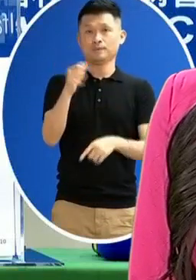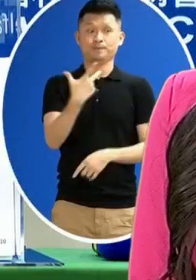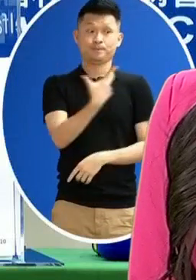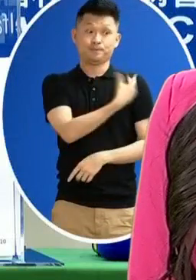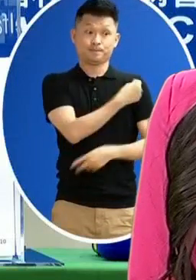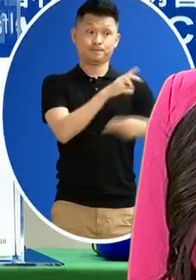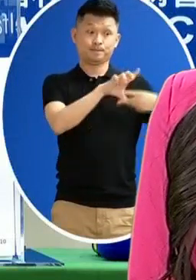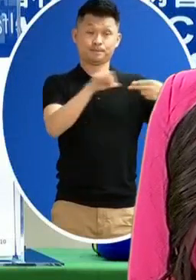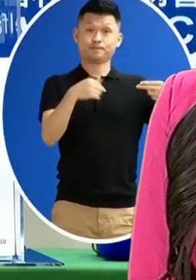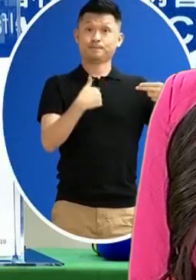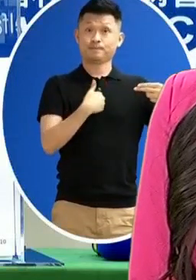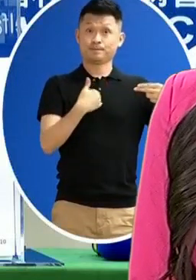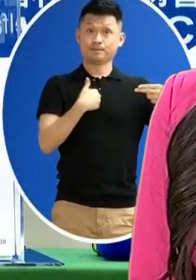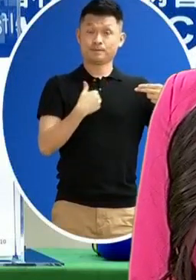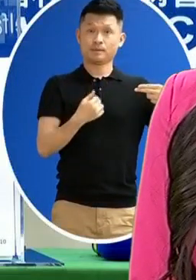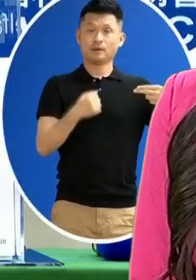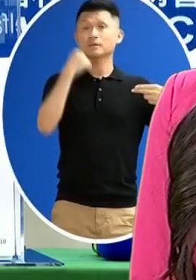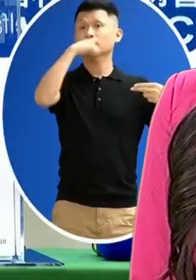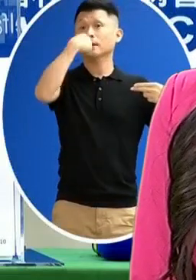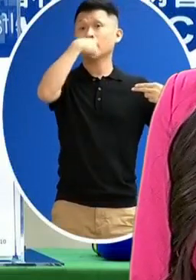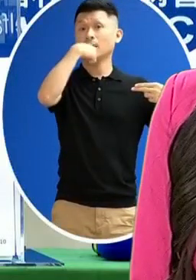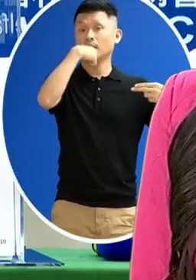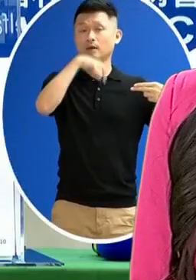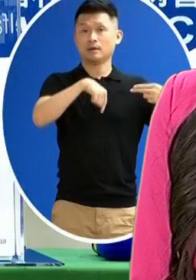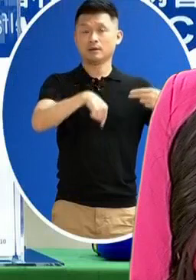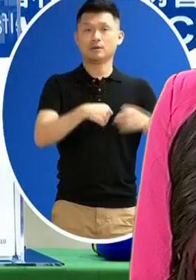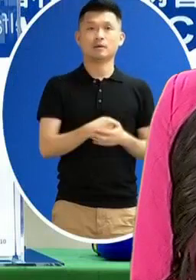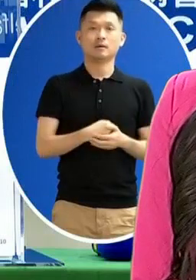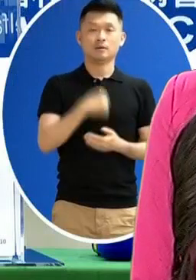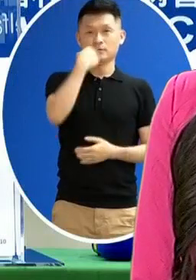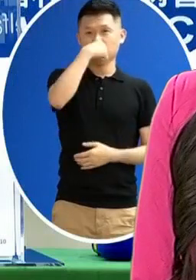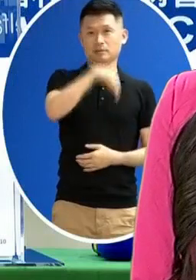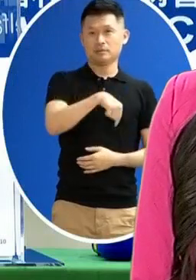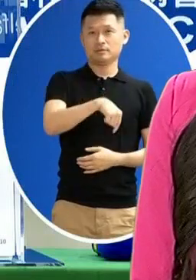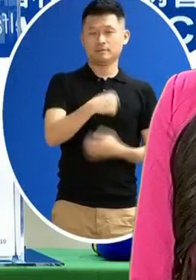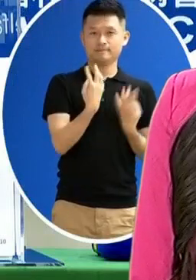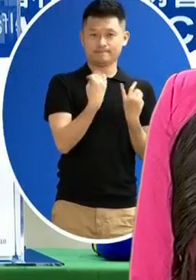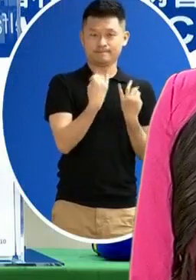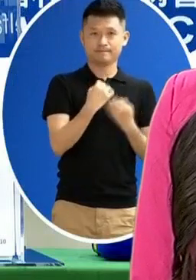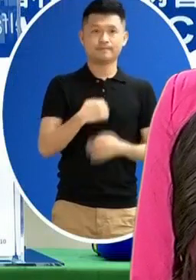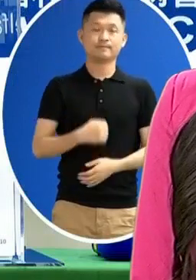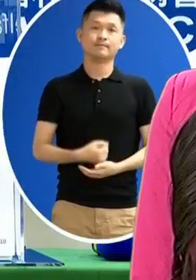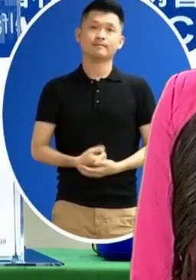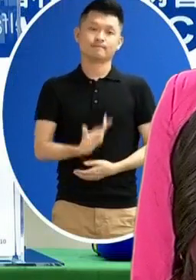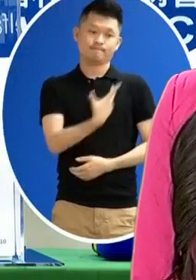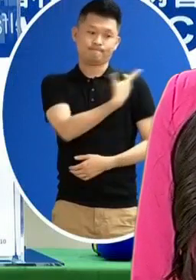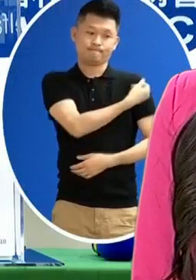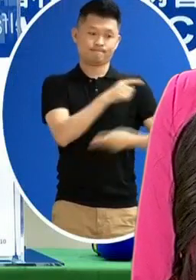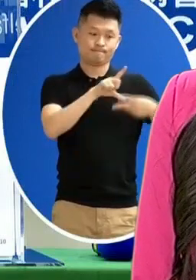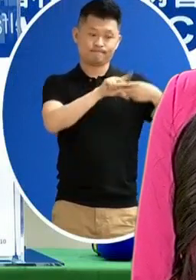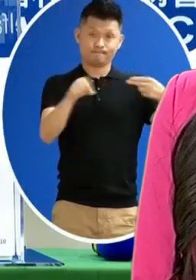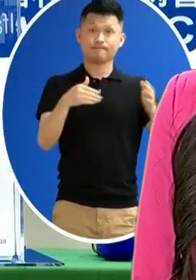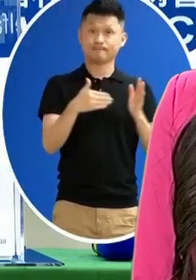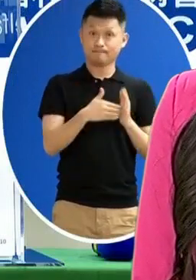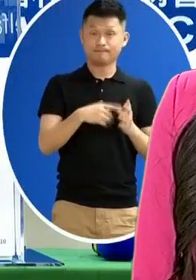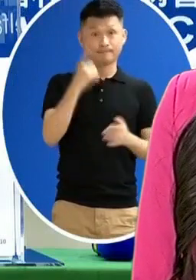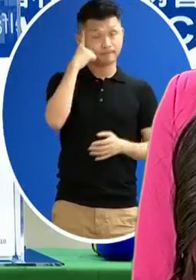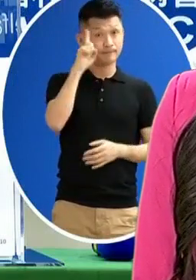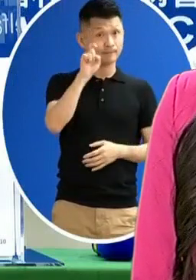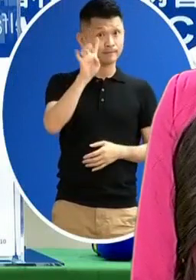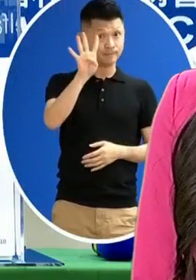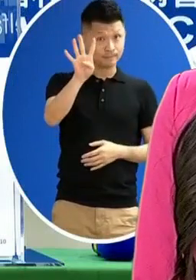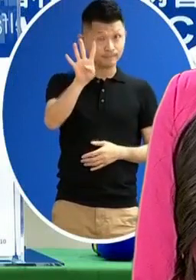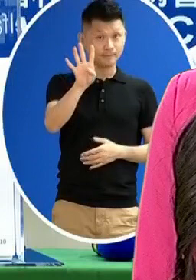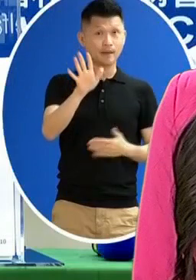境外移入的个案当中，居然有两例是已经完整接种过两剂疫苗。另外，国内又有多少人在接种之后染疫